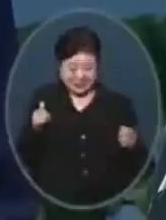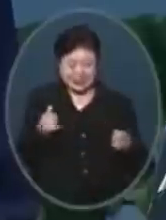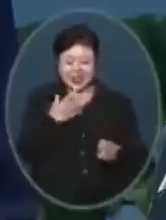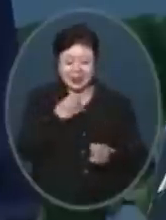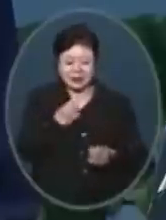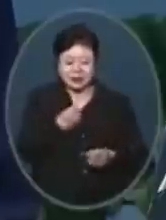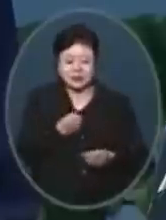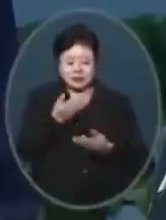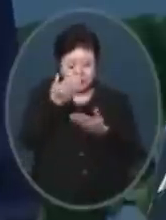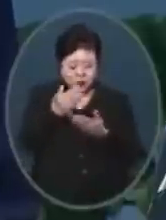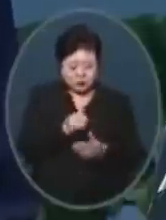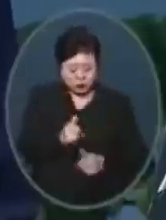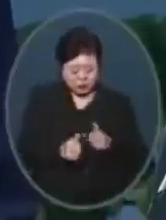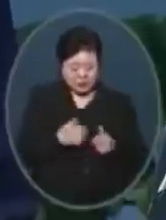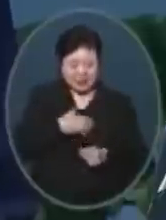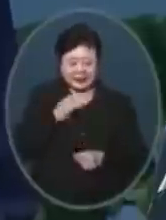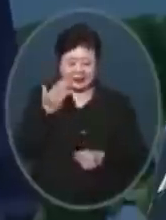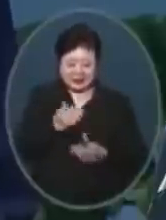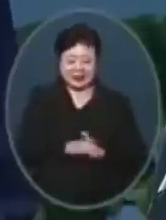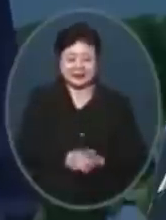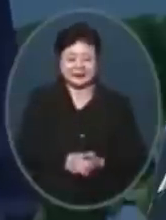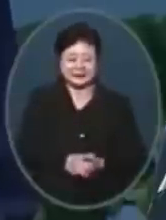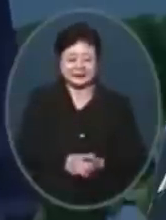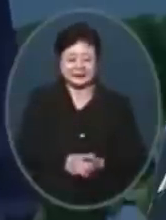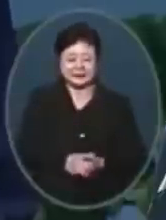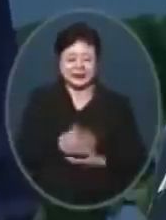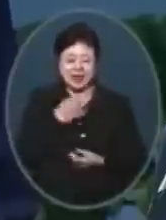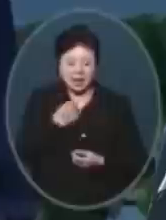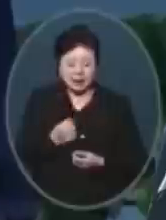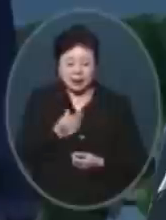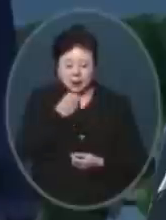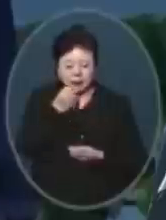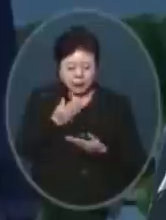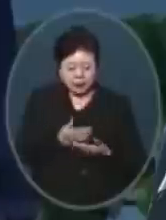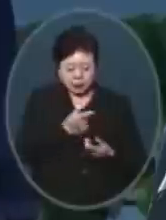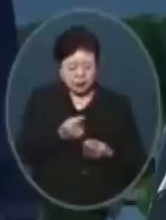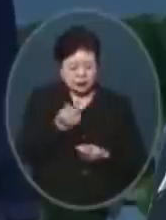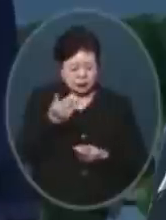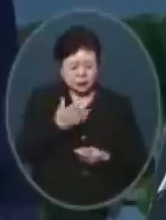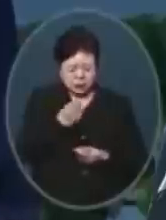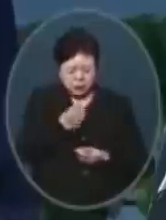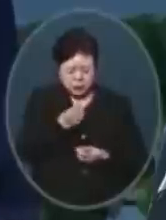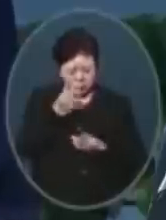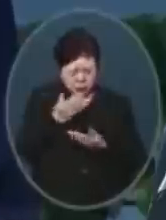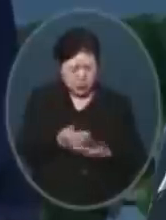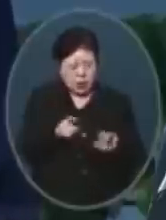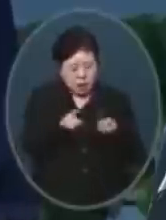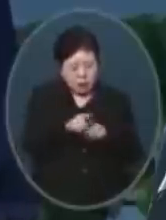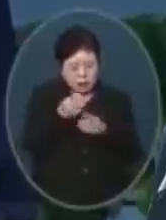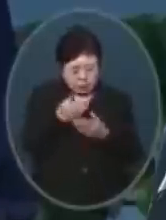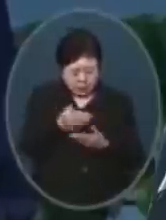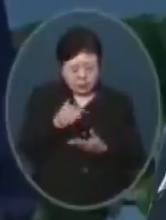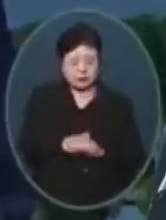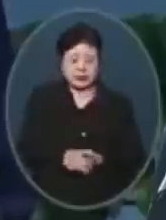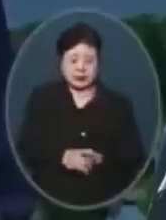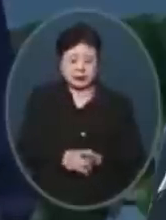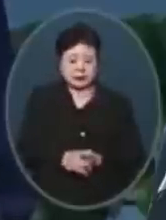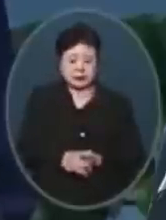아브라함의 후손이라는 것을 알아야 되는 것입니다. 아브라함이 복을 받은 것처럼 여러분은 아브라함의 복을 같이 받고 있는 것입니다.